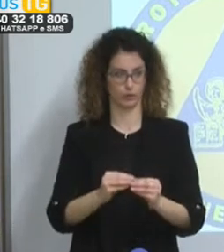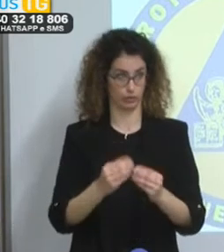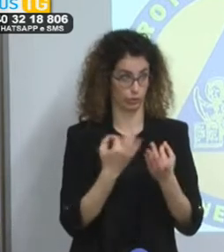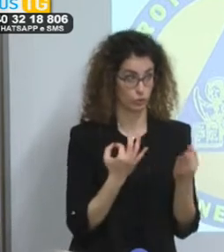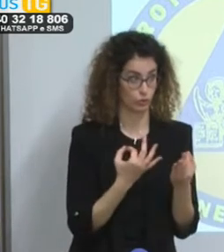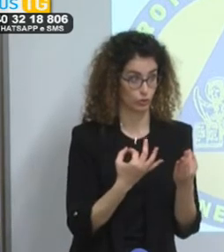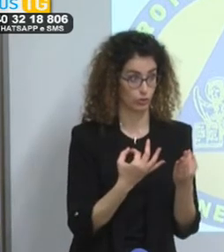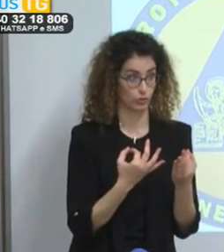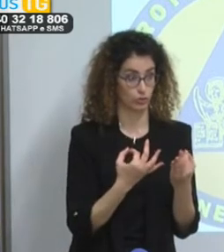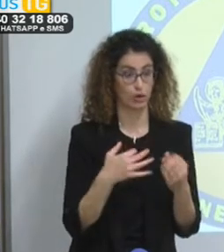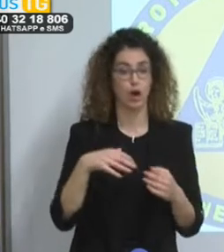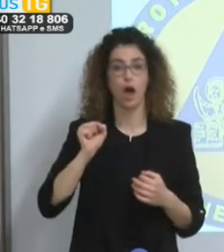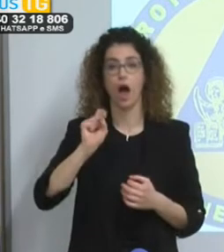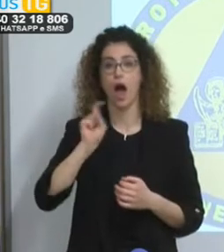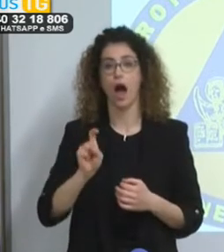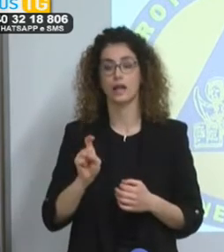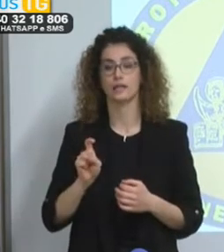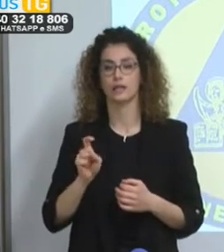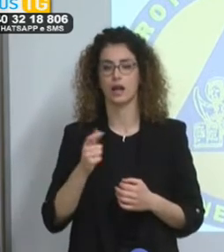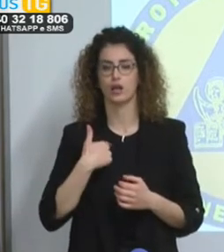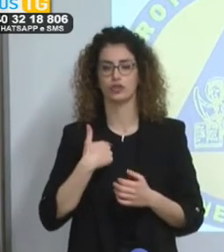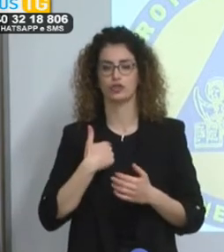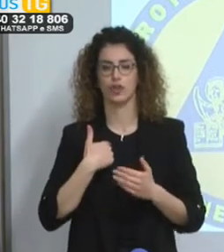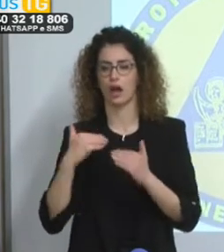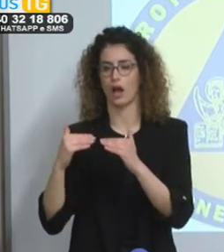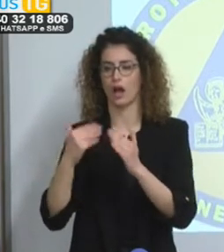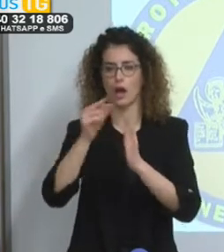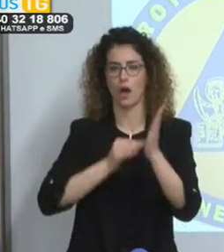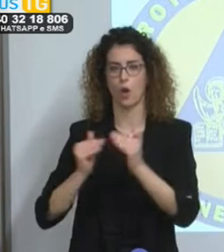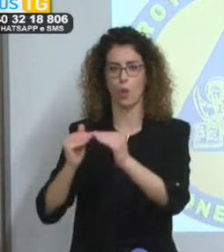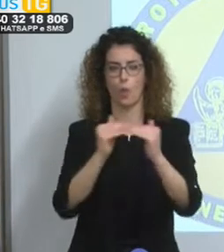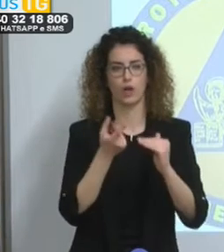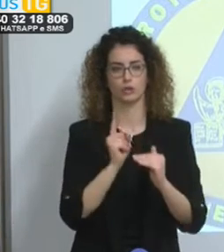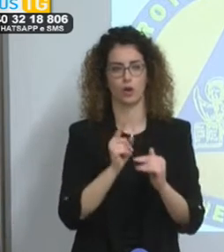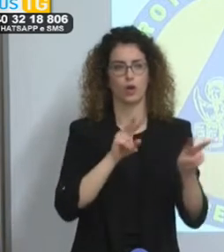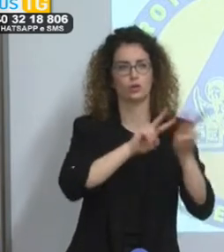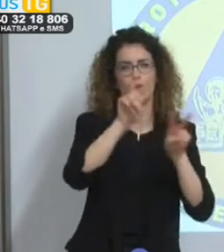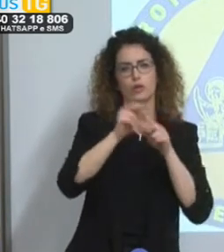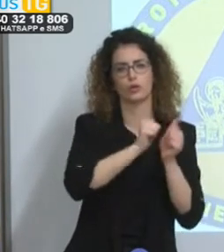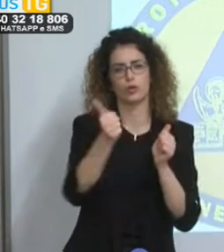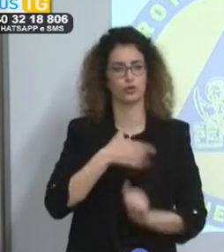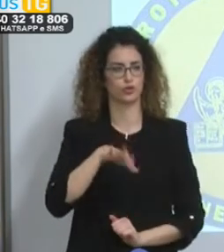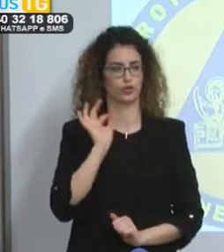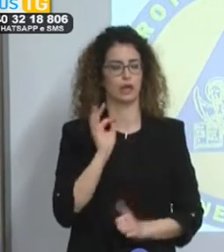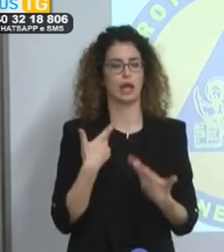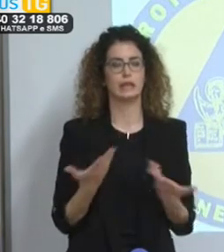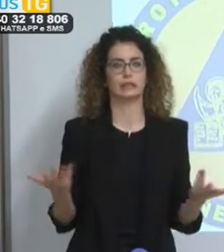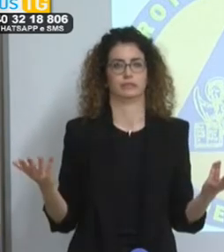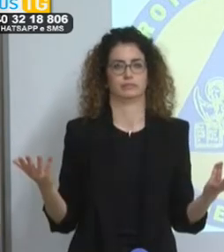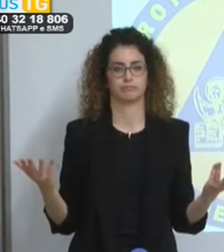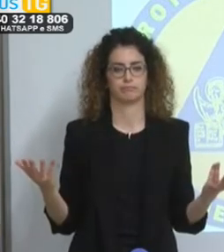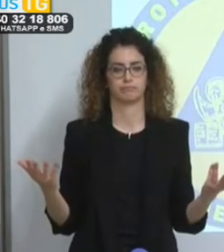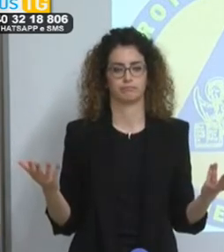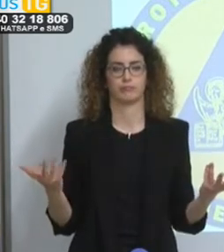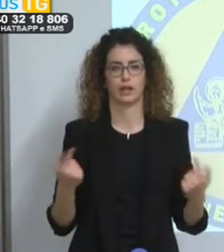fare con AstraZeneca, non c'è una misura uguale per tutti. Sì, ogni paese ha scelto. Sì. Uno dice, vabbè, se